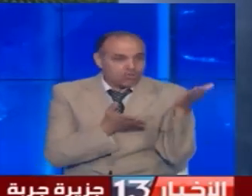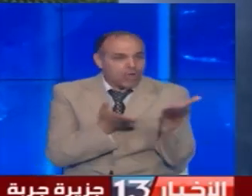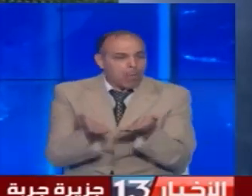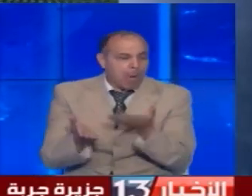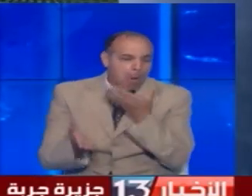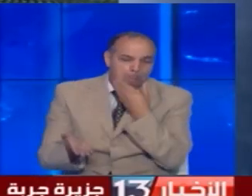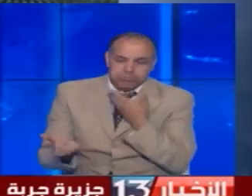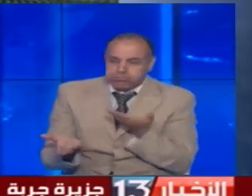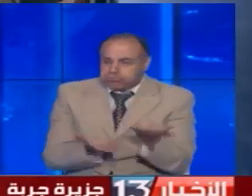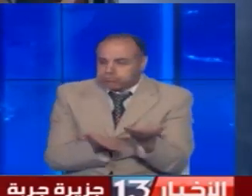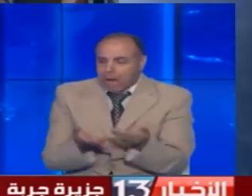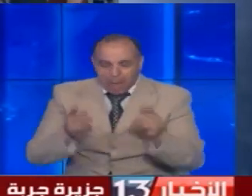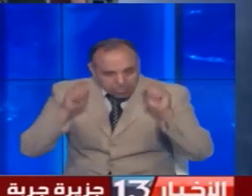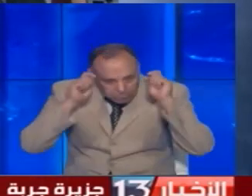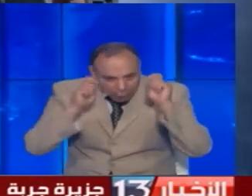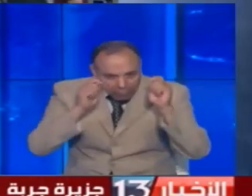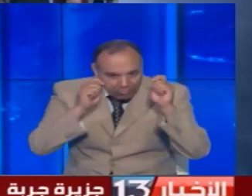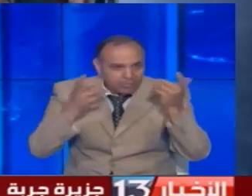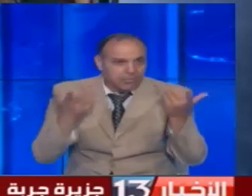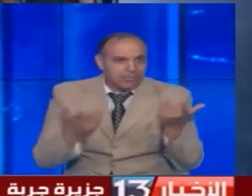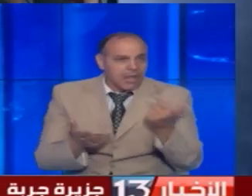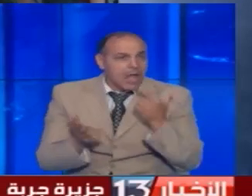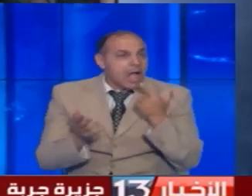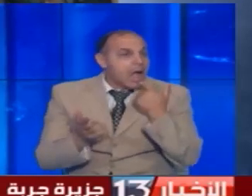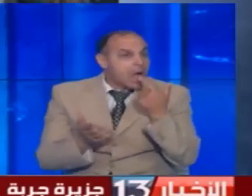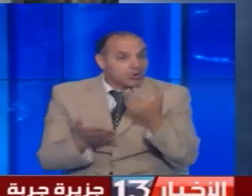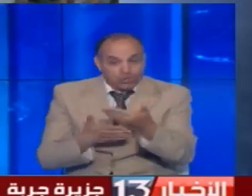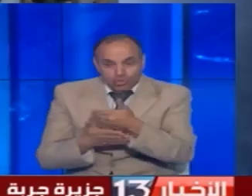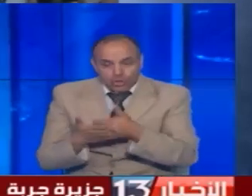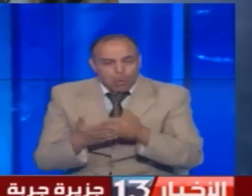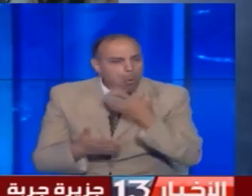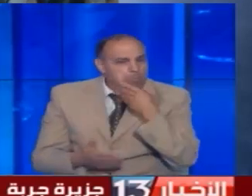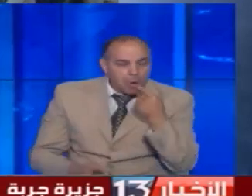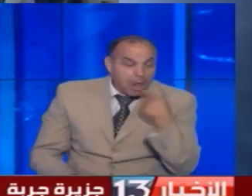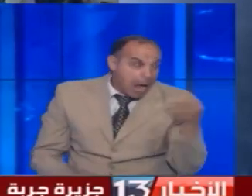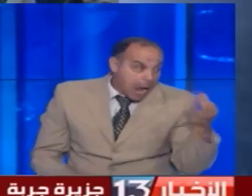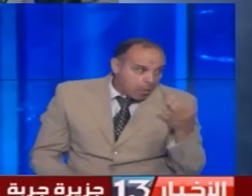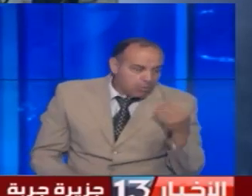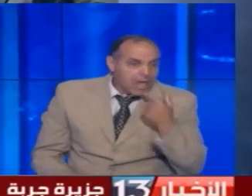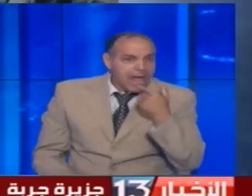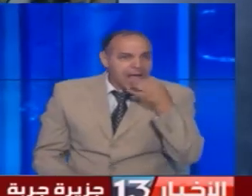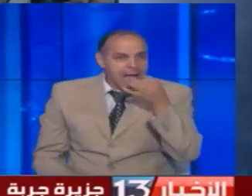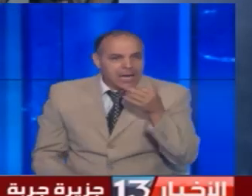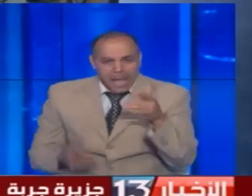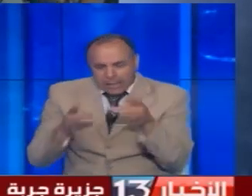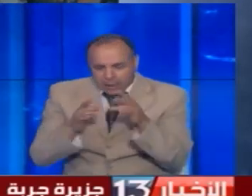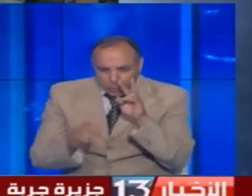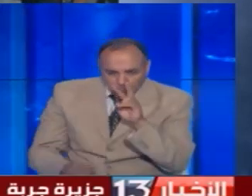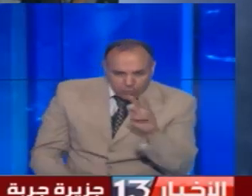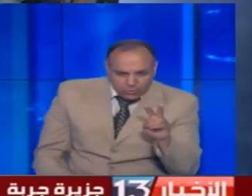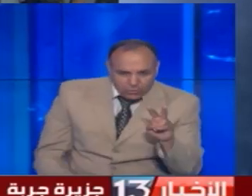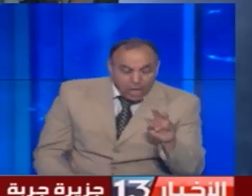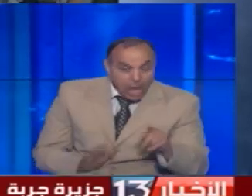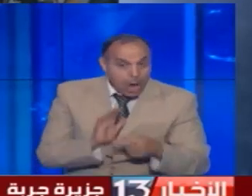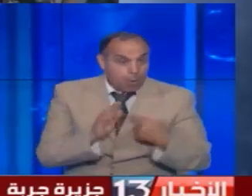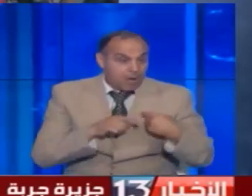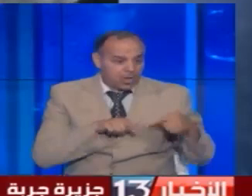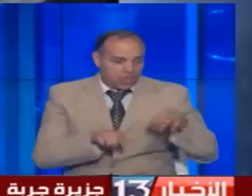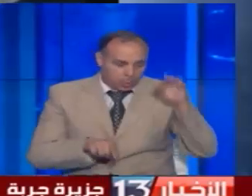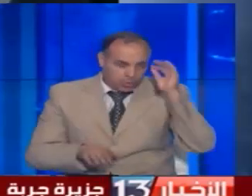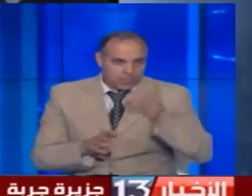رائعاً وحاراً جداً. قالوا لي إنها جزيرة جميلة، ثم تبين لي ذلك عبر الإنترنت، وهي زيارتي الأولى إلى تونس.